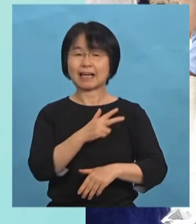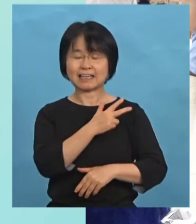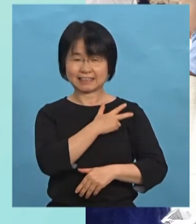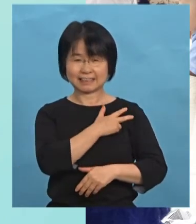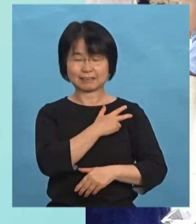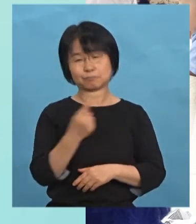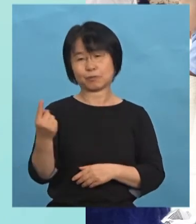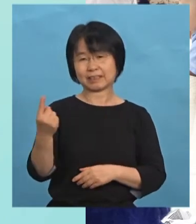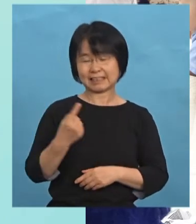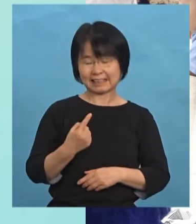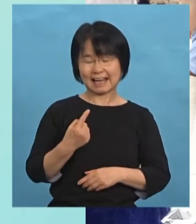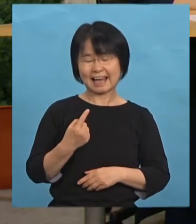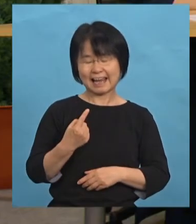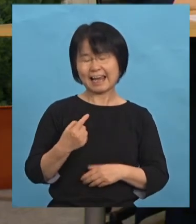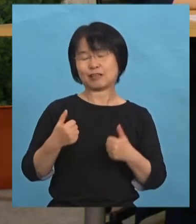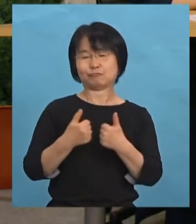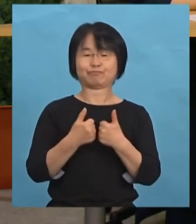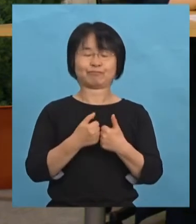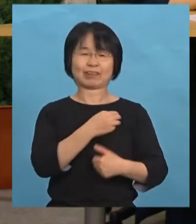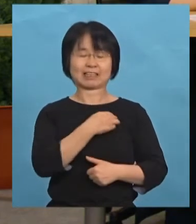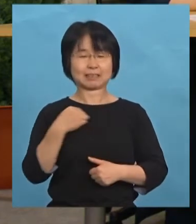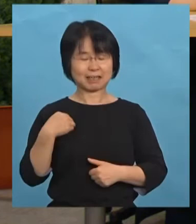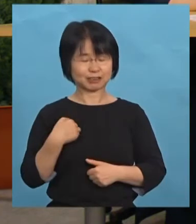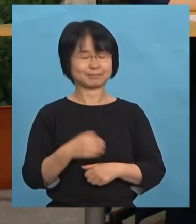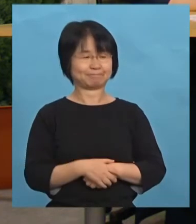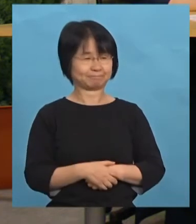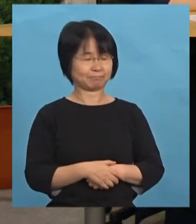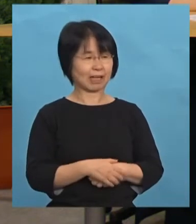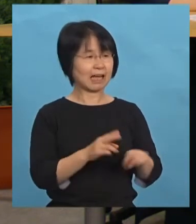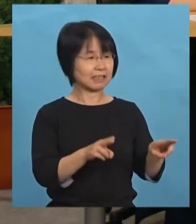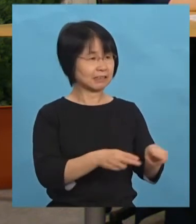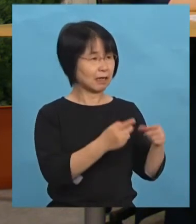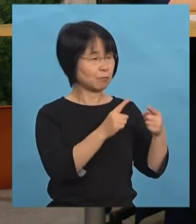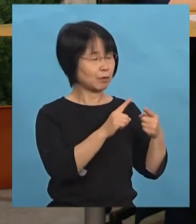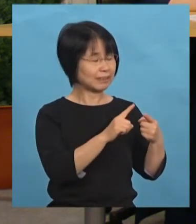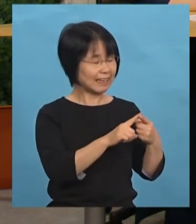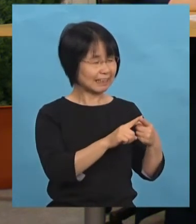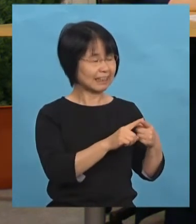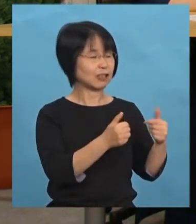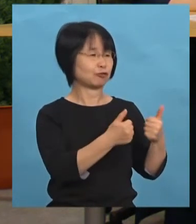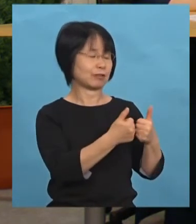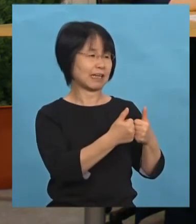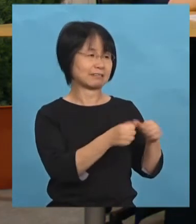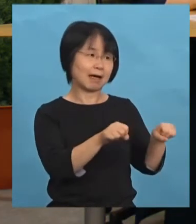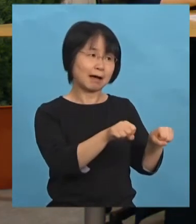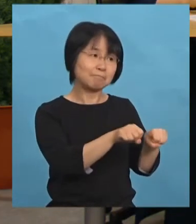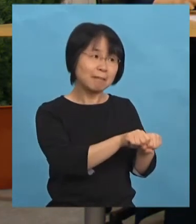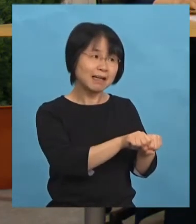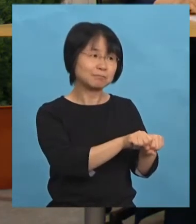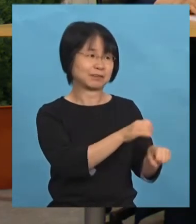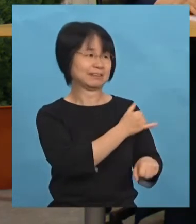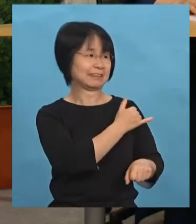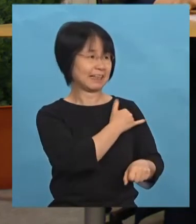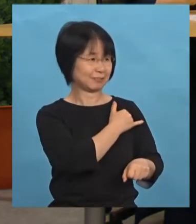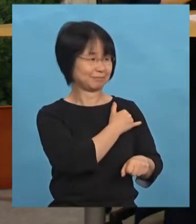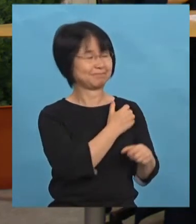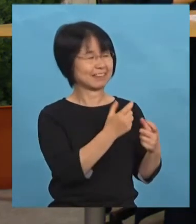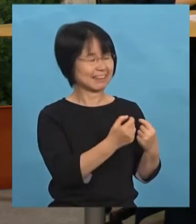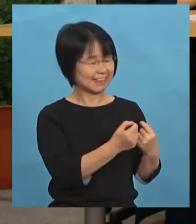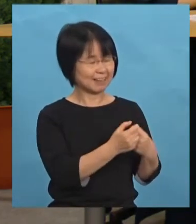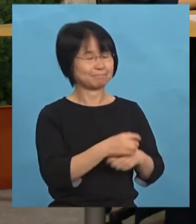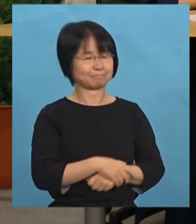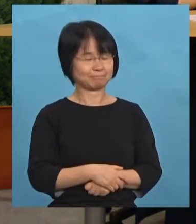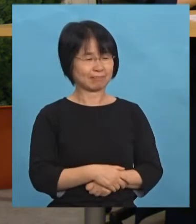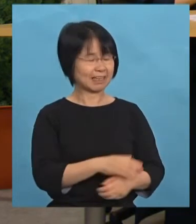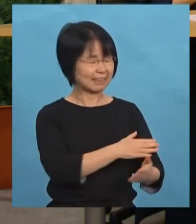していただくことができます。 なるほど。専門的な相談にはパイプ役にもなってくださるということなんですね。こう何